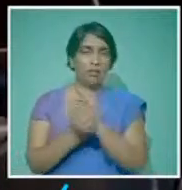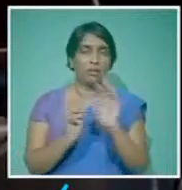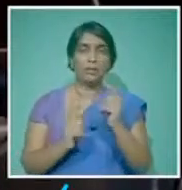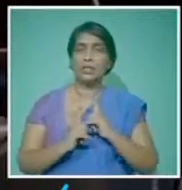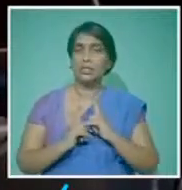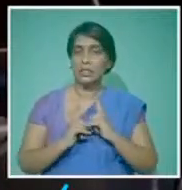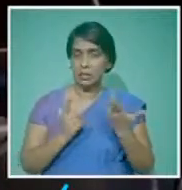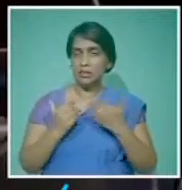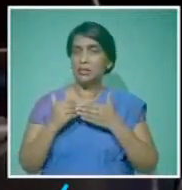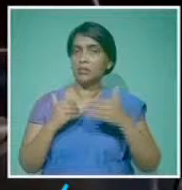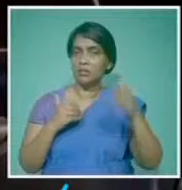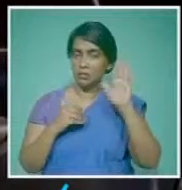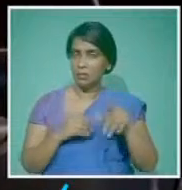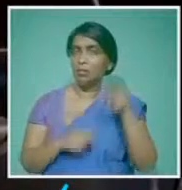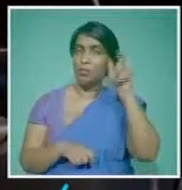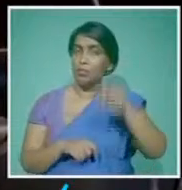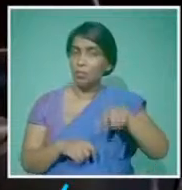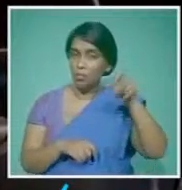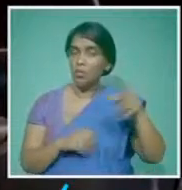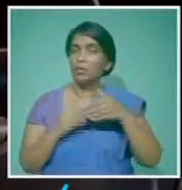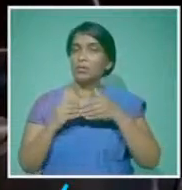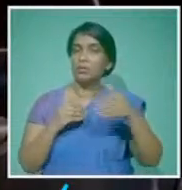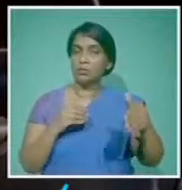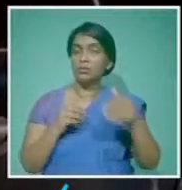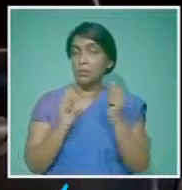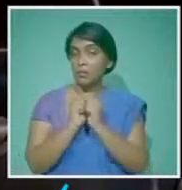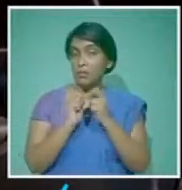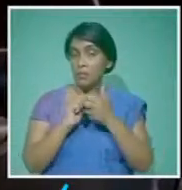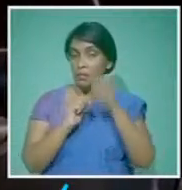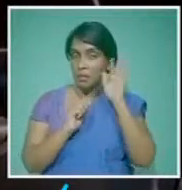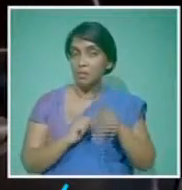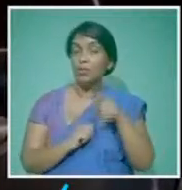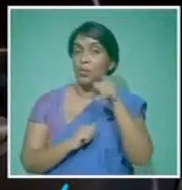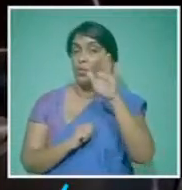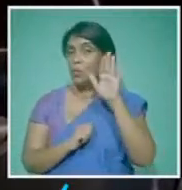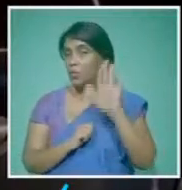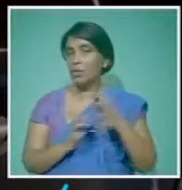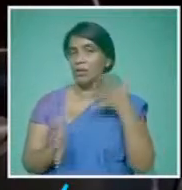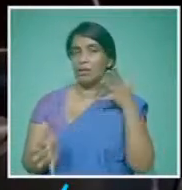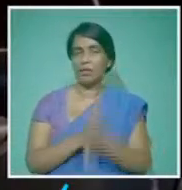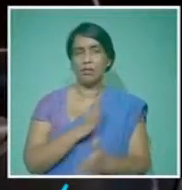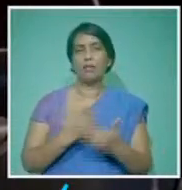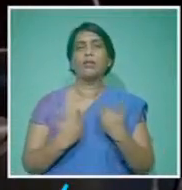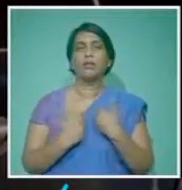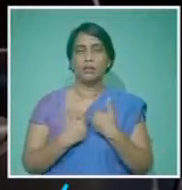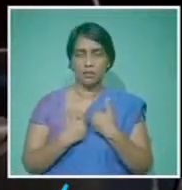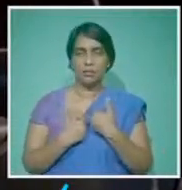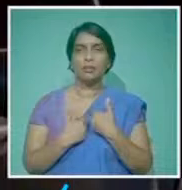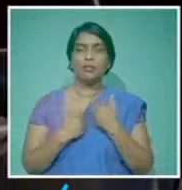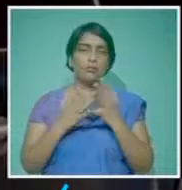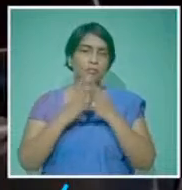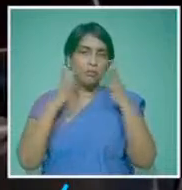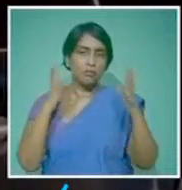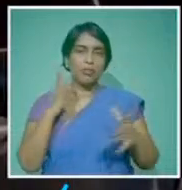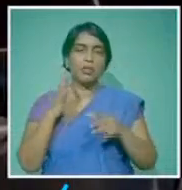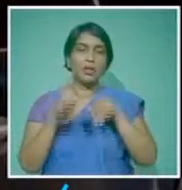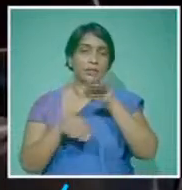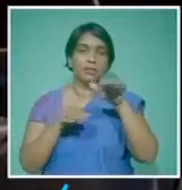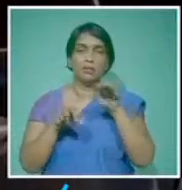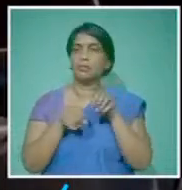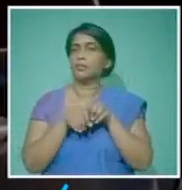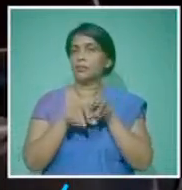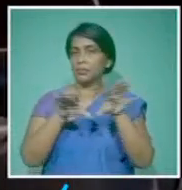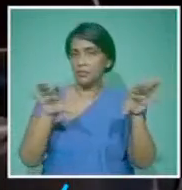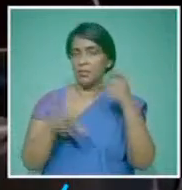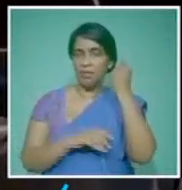අනාරක්ෂිත ජීවිත ගත කරන අය ඒ තත්වයට පත් වෙලා තියෙන්නේ ඔවුන්ගෙම වැරද්දෙන් කියන එක තමයි බොහෝ දුරට සමාජගත වෙලා